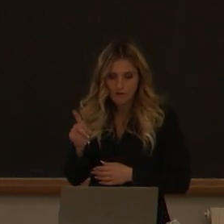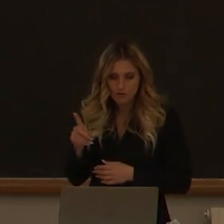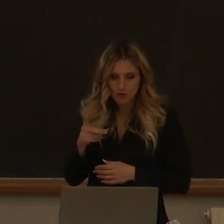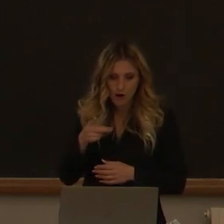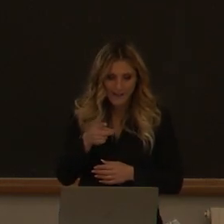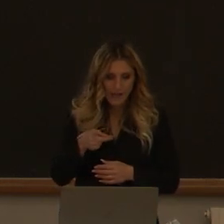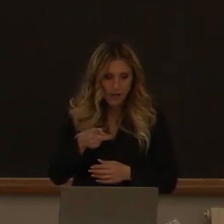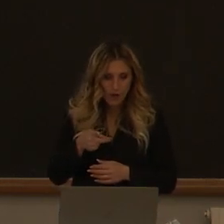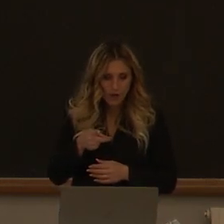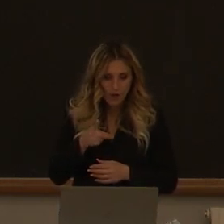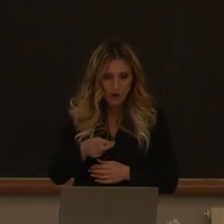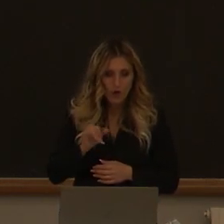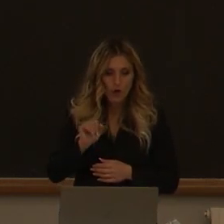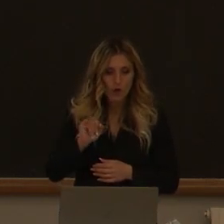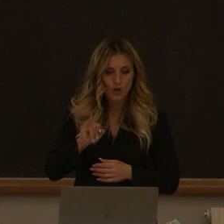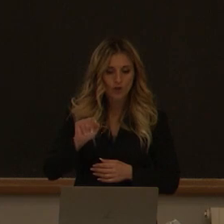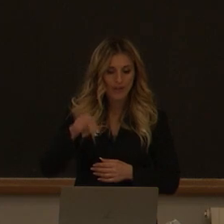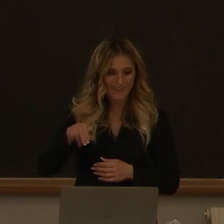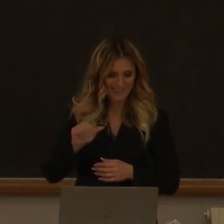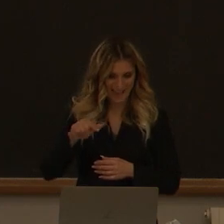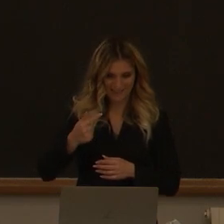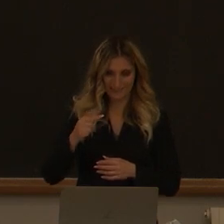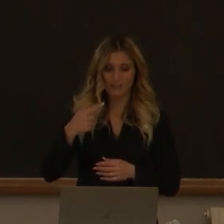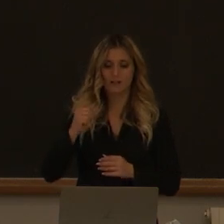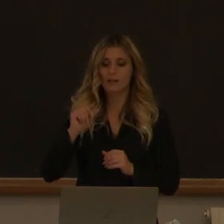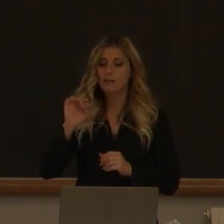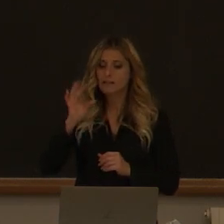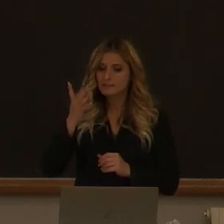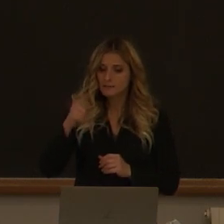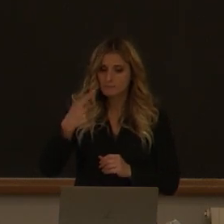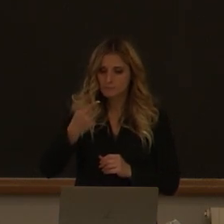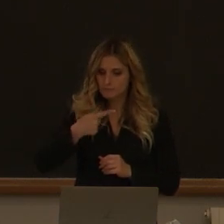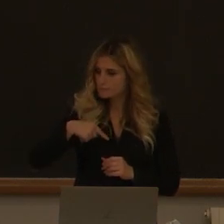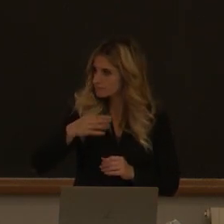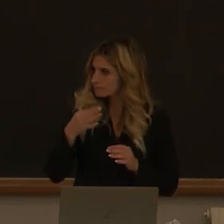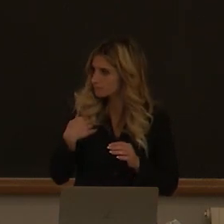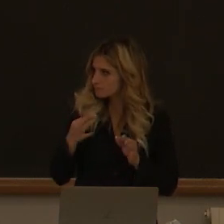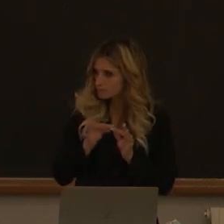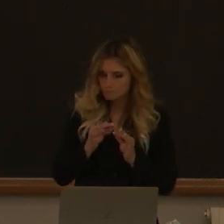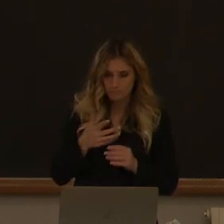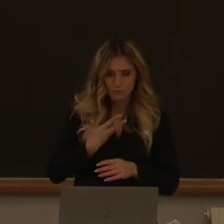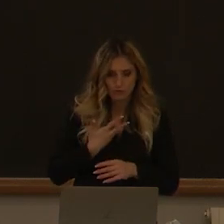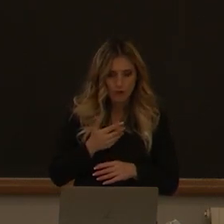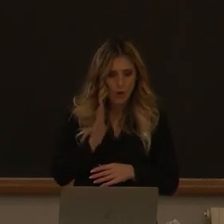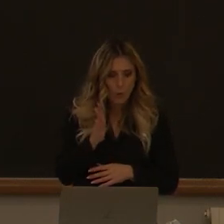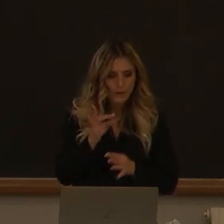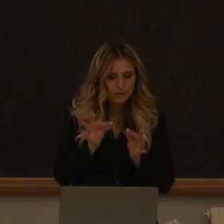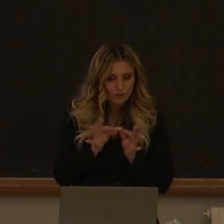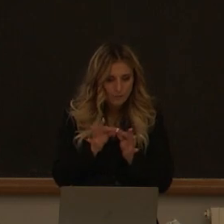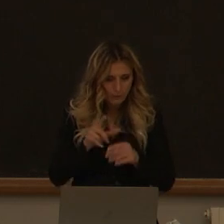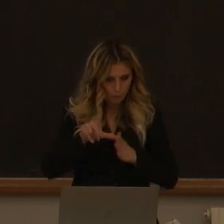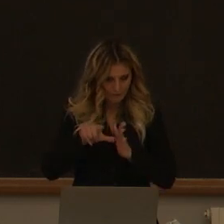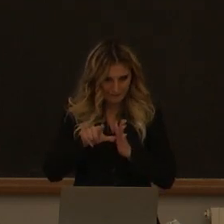per rilanciare anche lui su qualche tema, così facciamo, se siamo d'accordo, un piccolo giro, abbiamo circa un quarto d'ora di tempo per